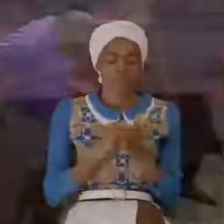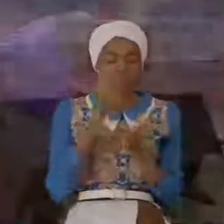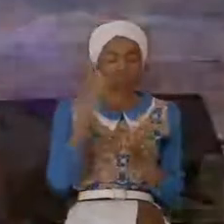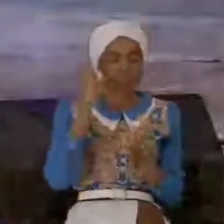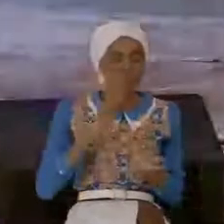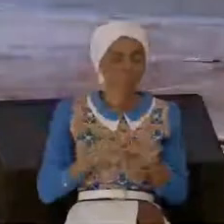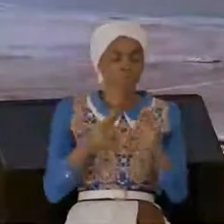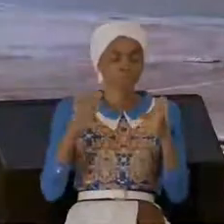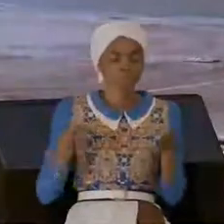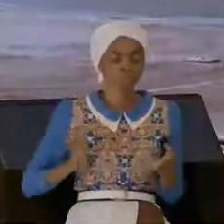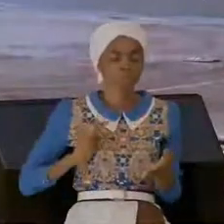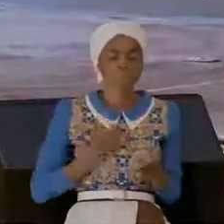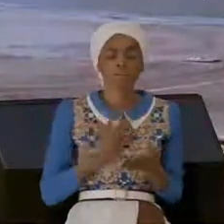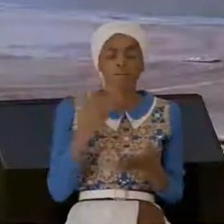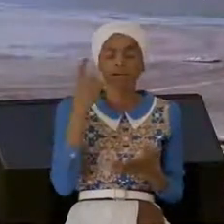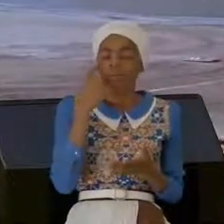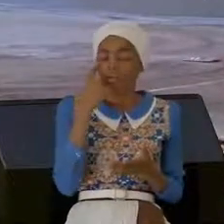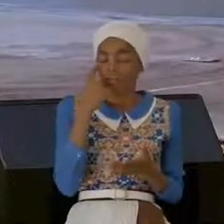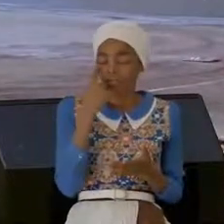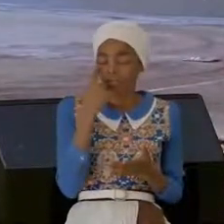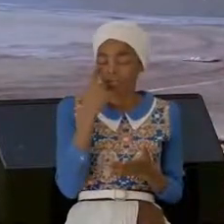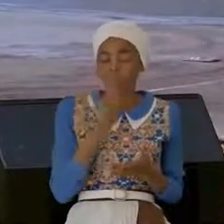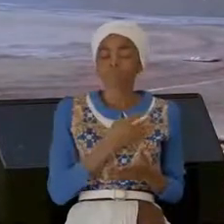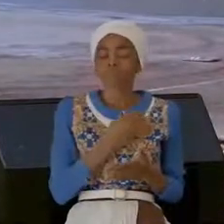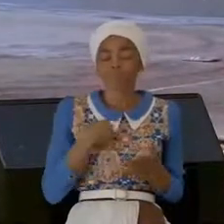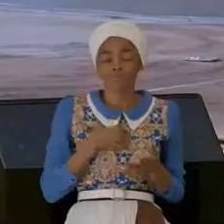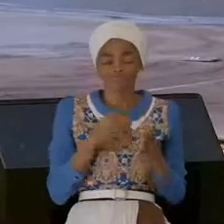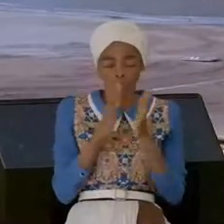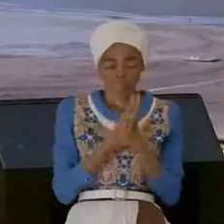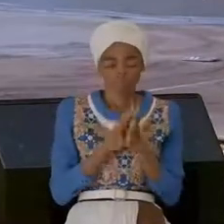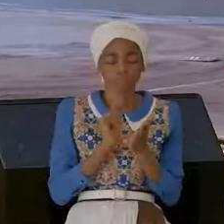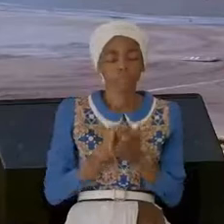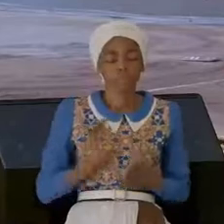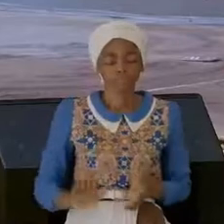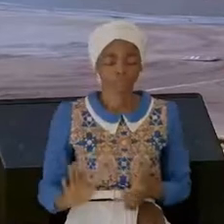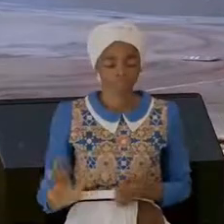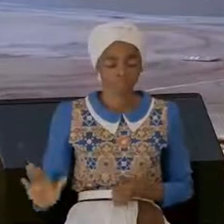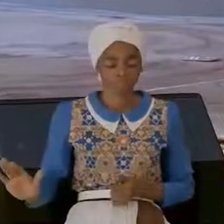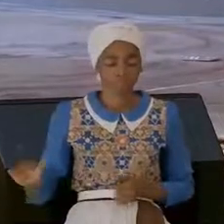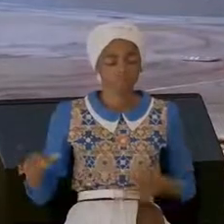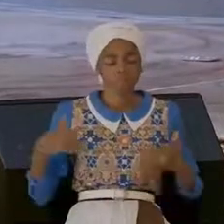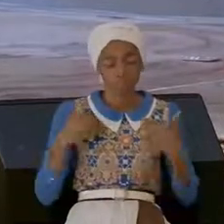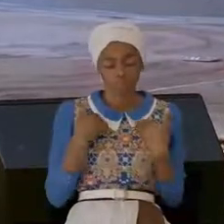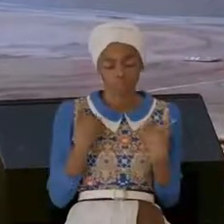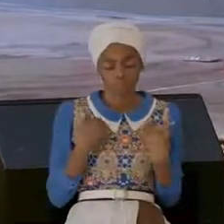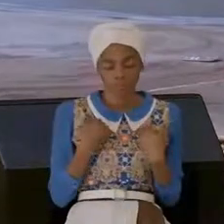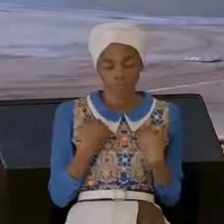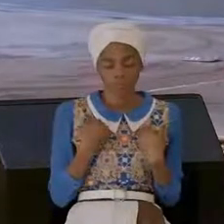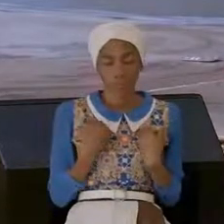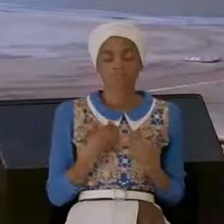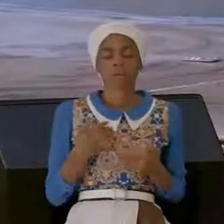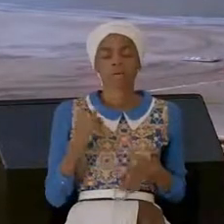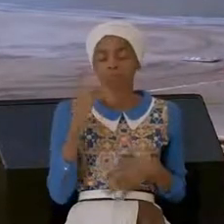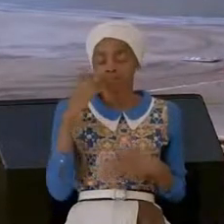que nous ouvrions notre cœur et nous prions que les enfants, que les jeunes et